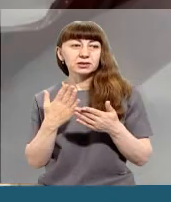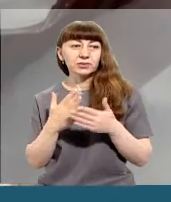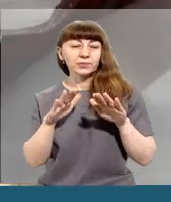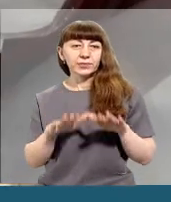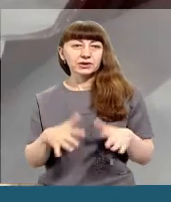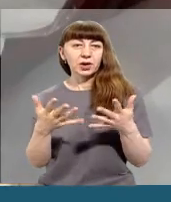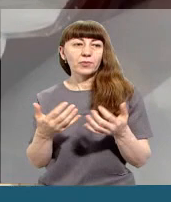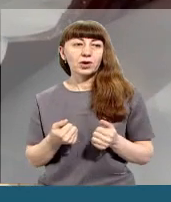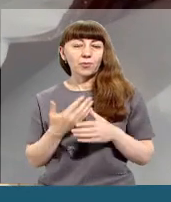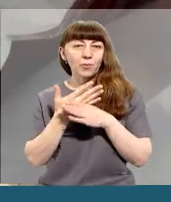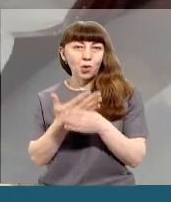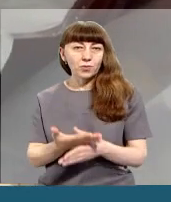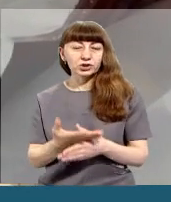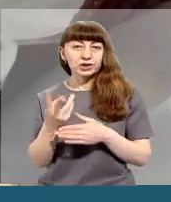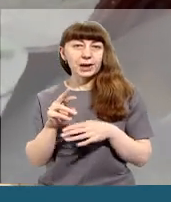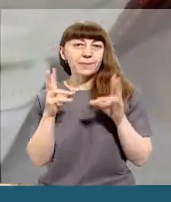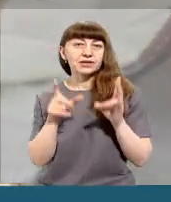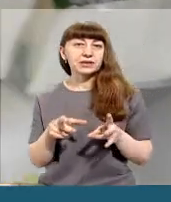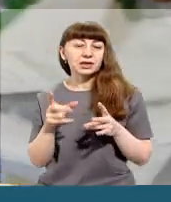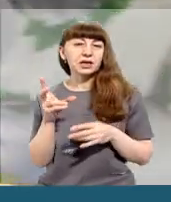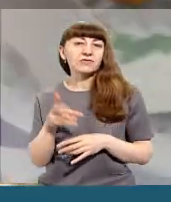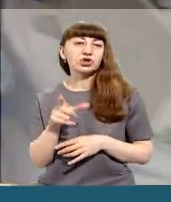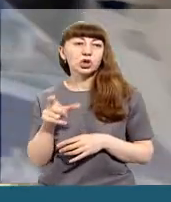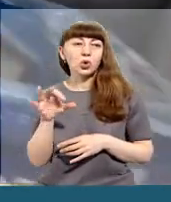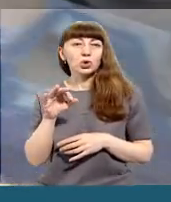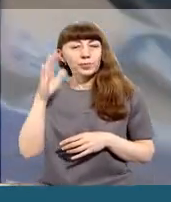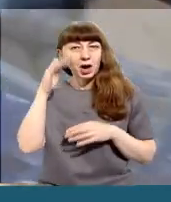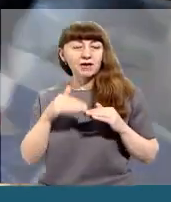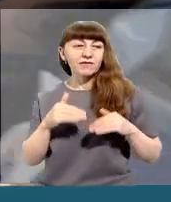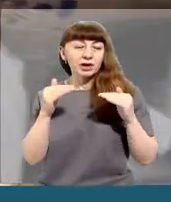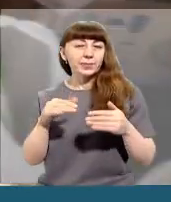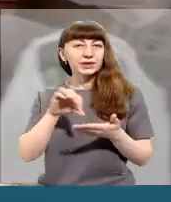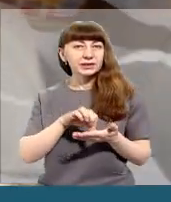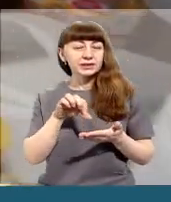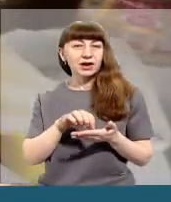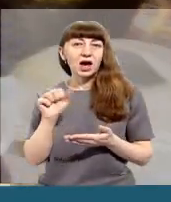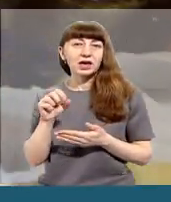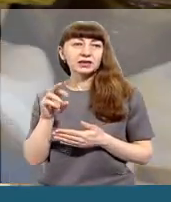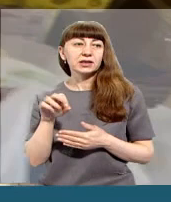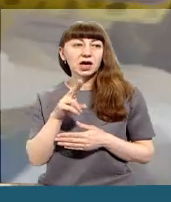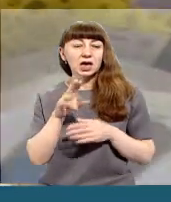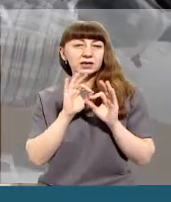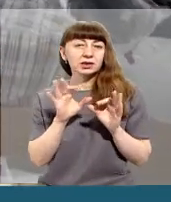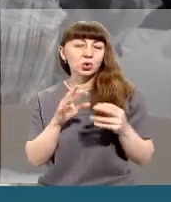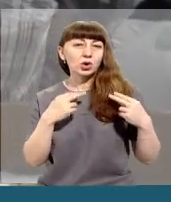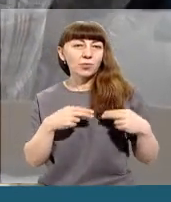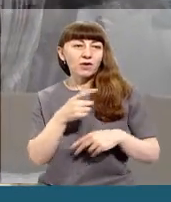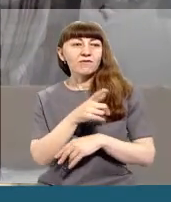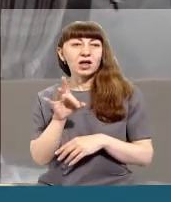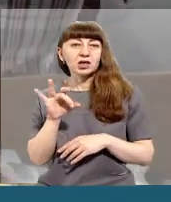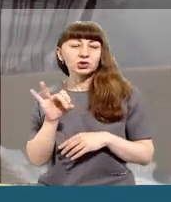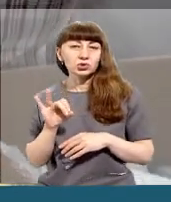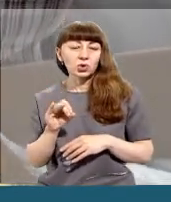пункт приема гуманитарной помощи для пострадавших от паводка. Представители АНК рассказали депутату о работе волонтеров и